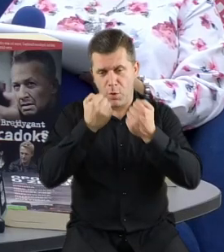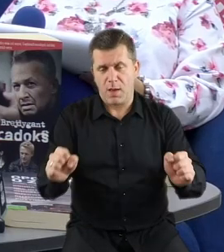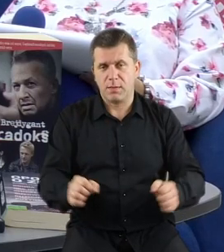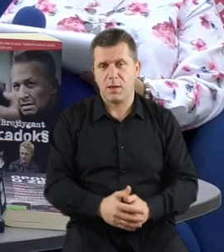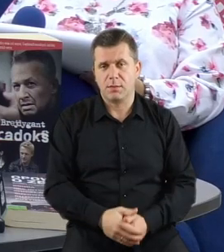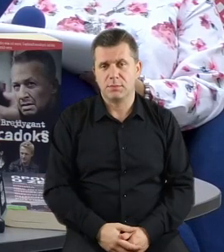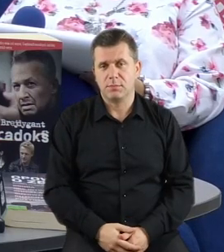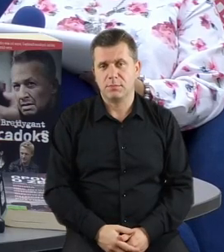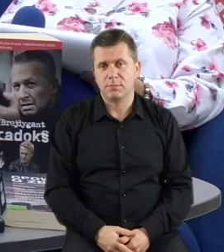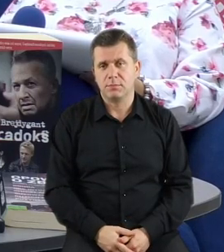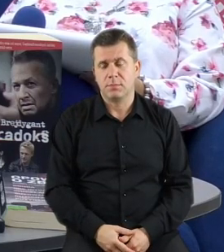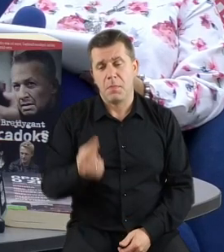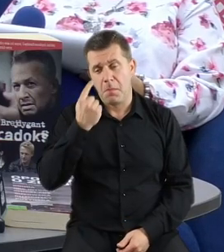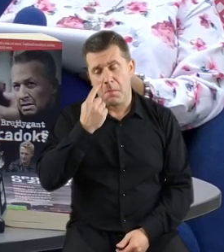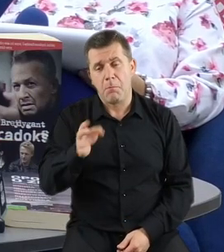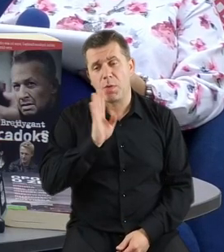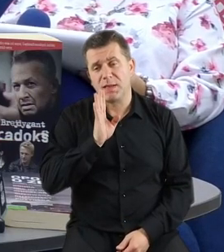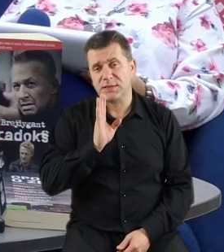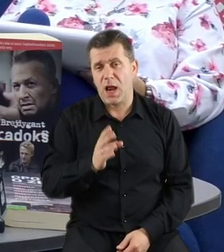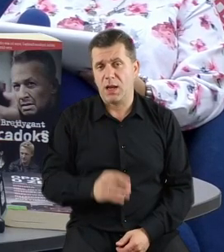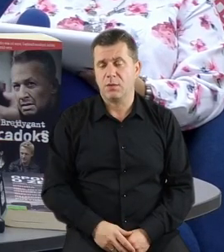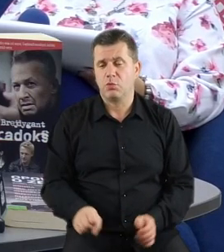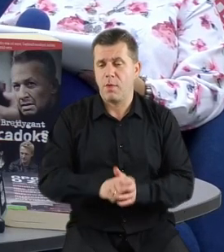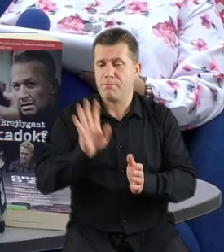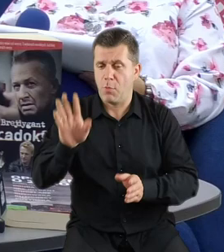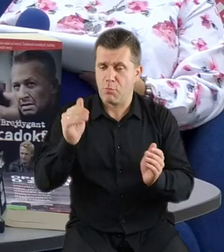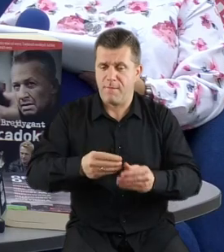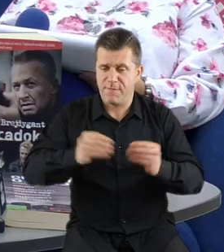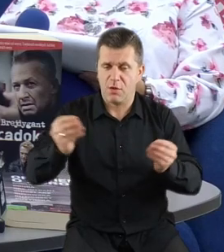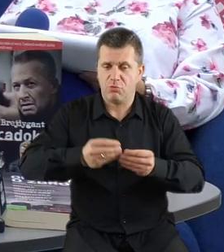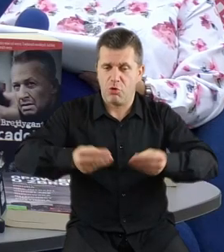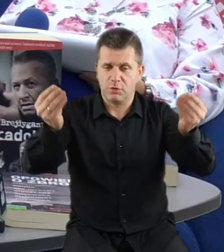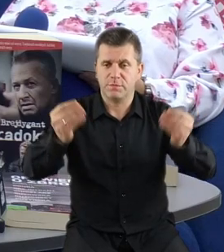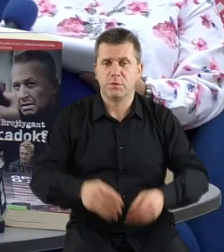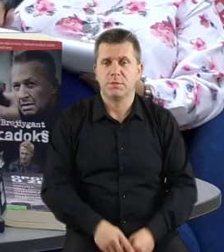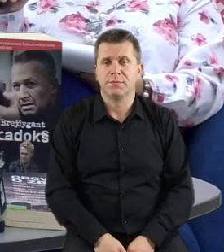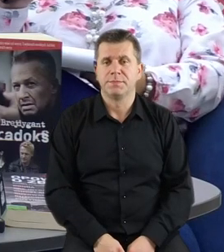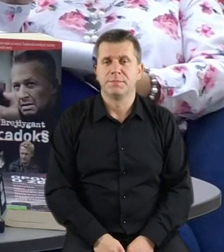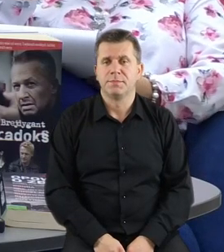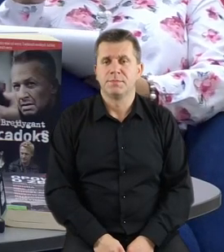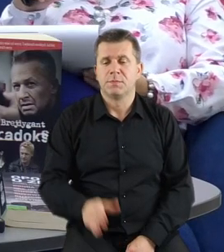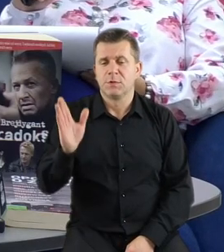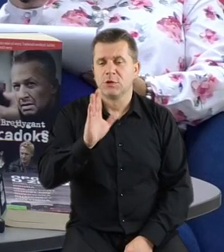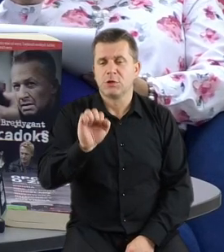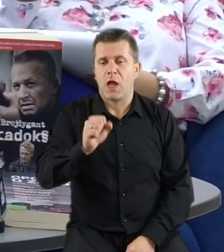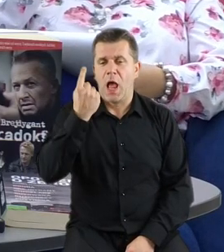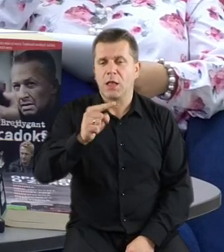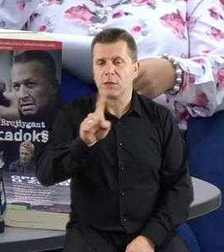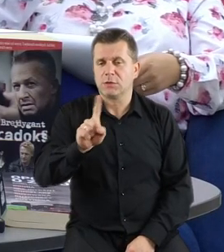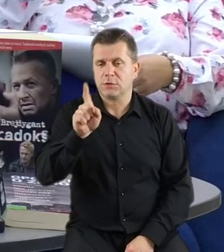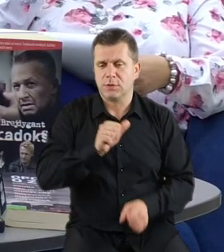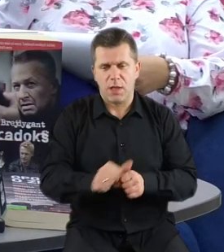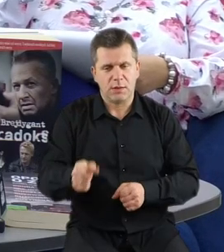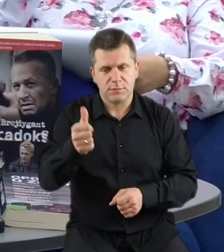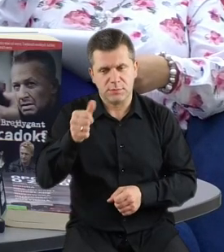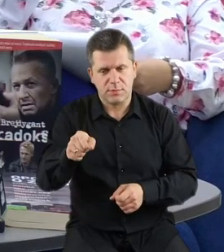ciekawszym bohaterem potencjalnie, no, po prostu do większego rozwoju jakiegoś. Wszędzie pojawia się